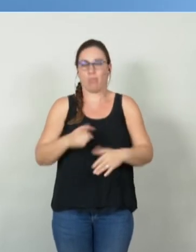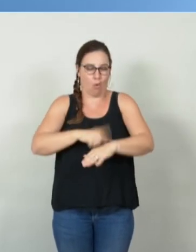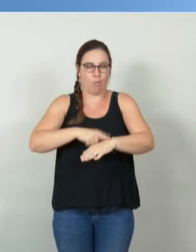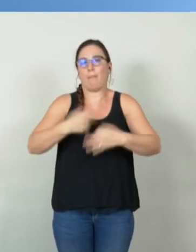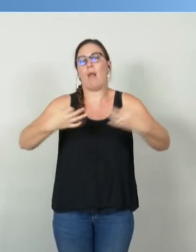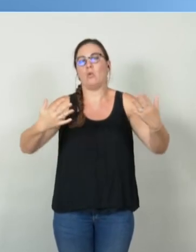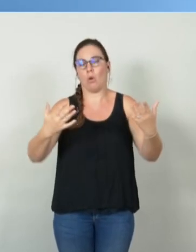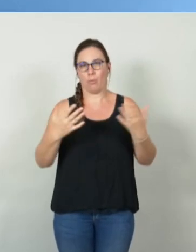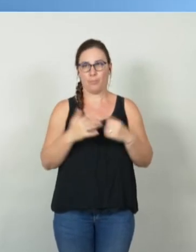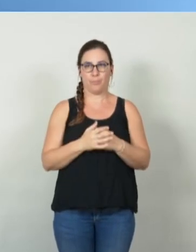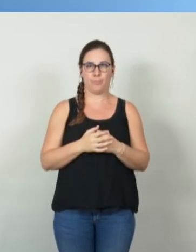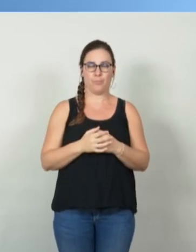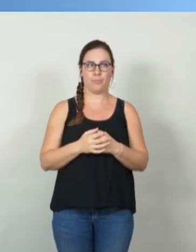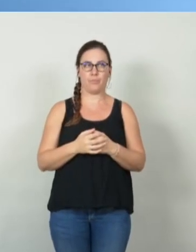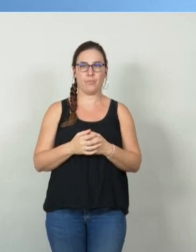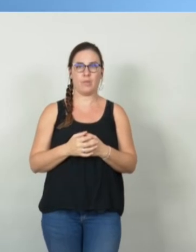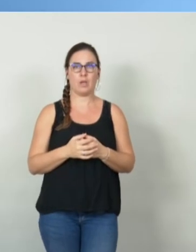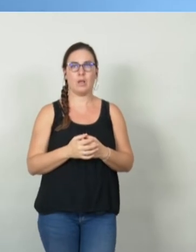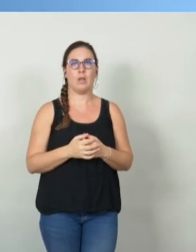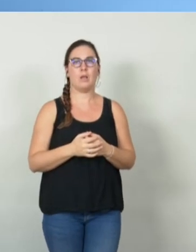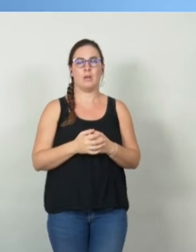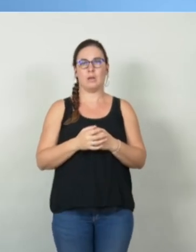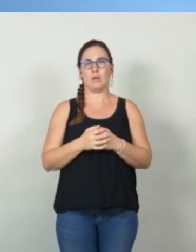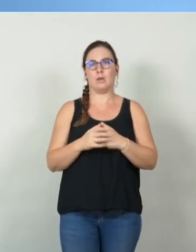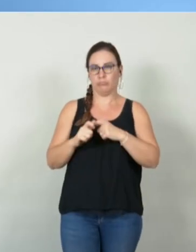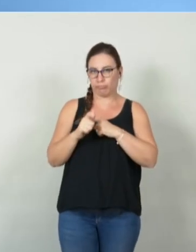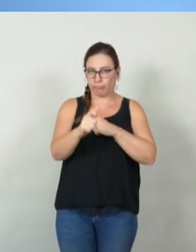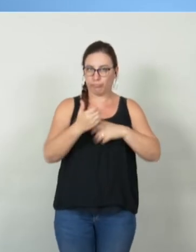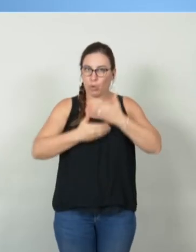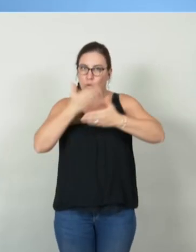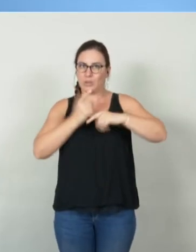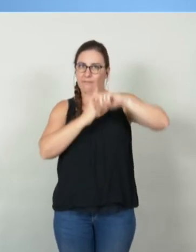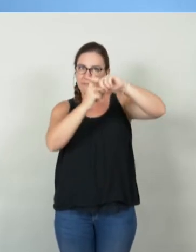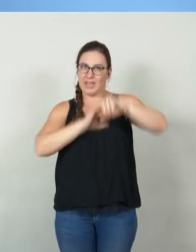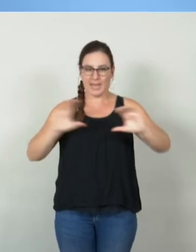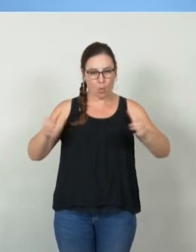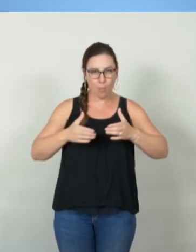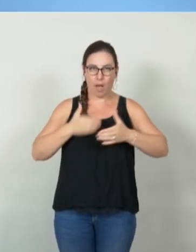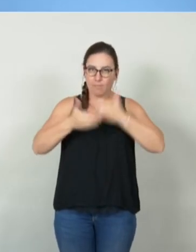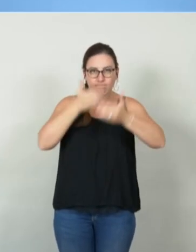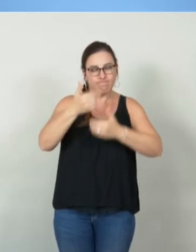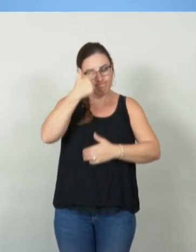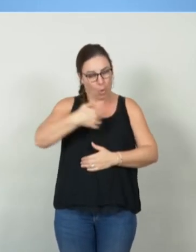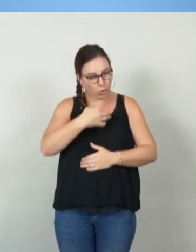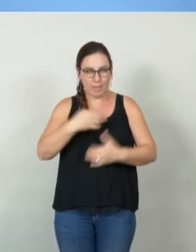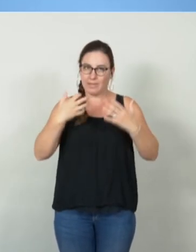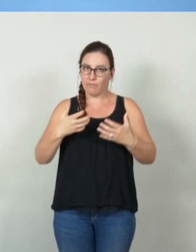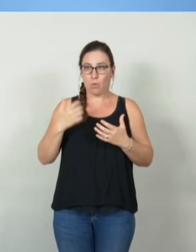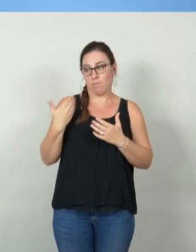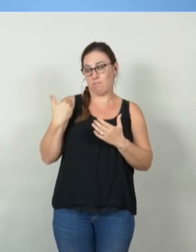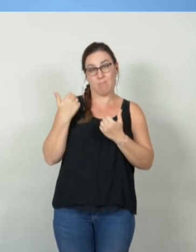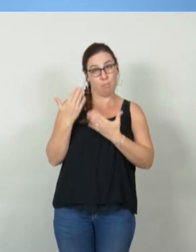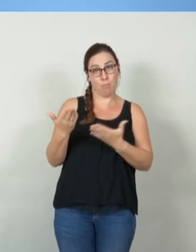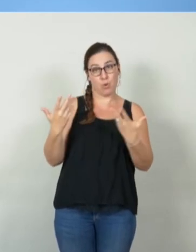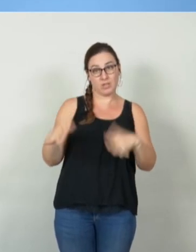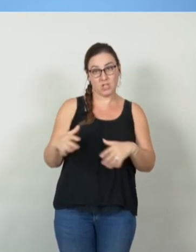dans la lignée de de la démarche constructive qui essaie d'adopter notre groupe de façon systématique et comme je l'avais proposé par